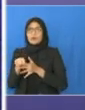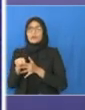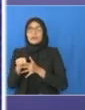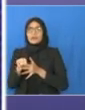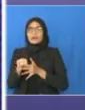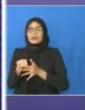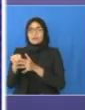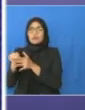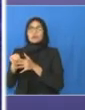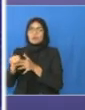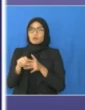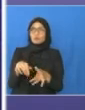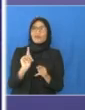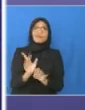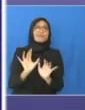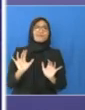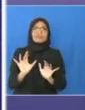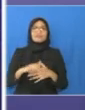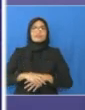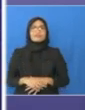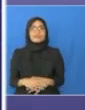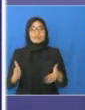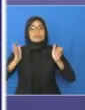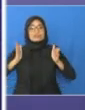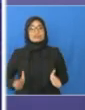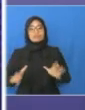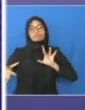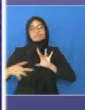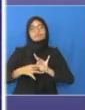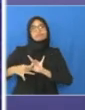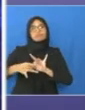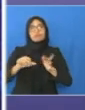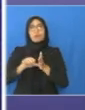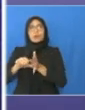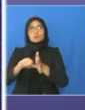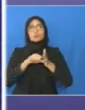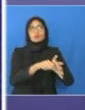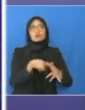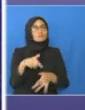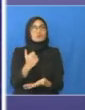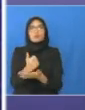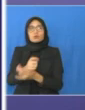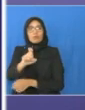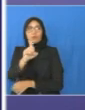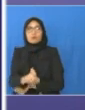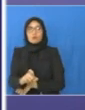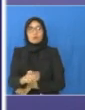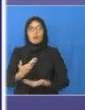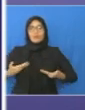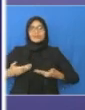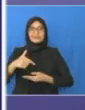bantuan kemanusiaan Hai sikap gotong royong sangat dibutuhkan dalam kondisi seperti